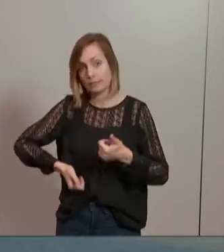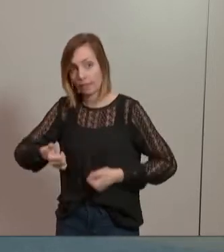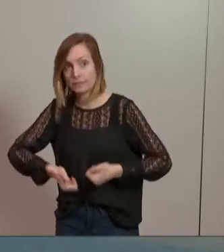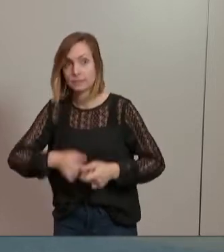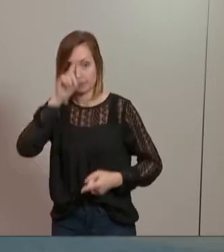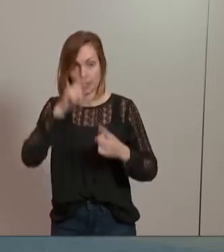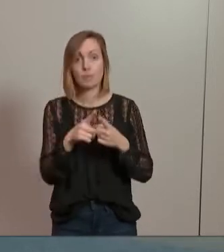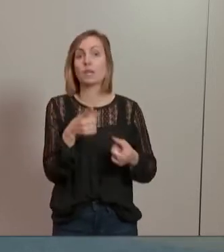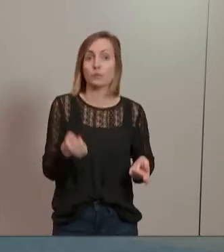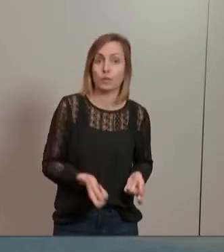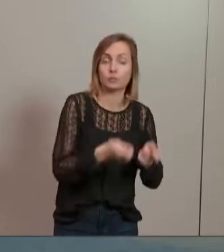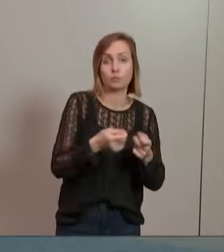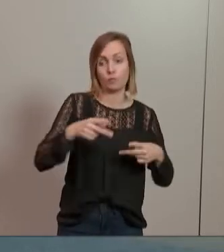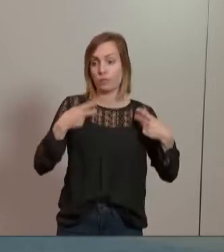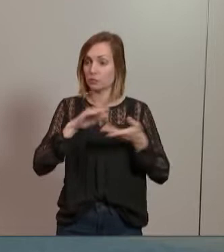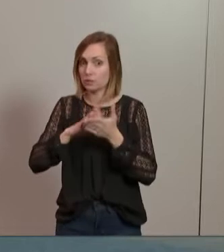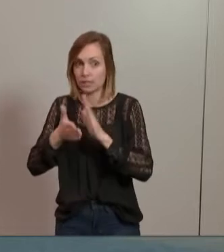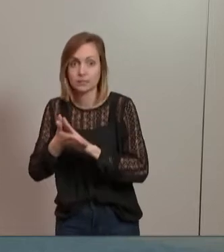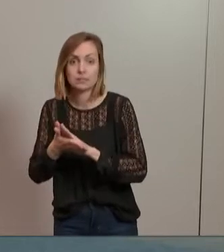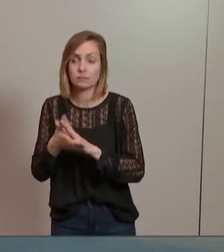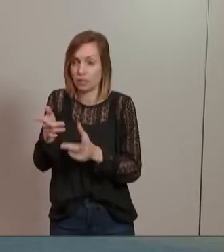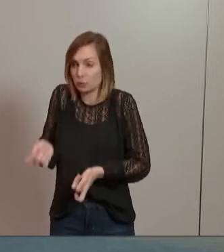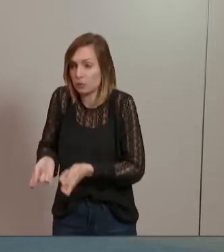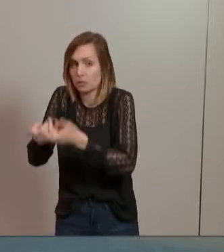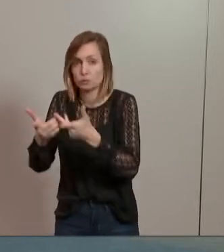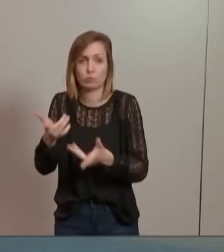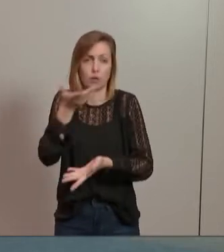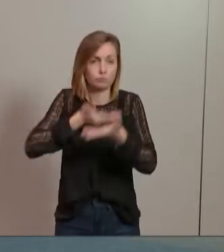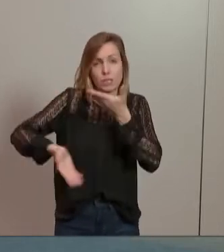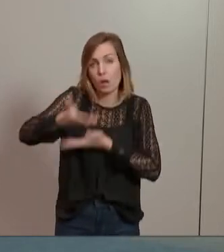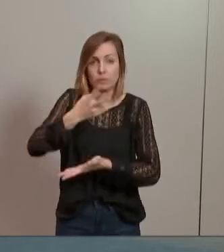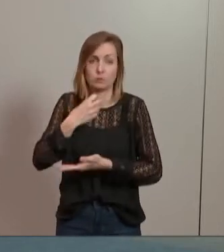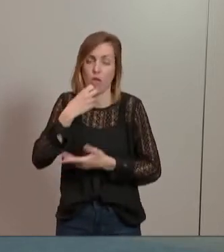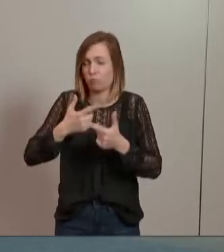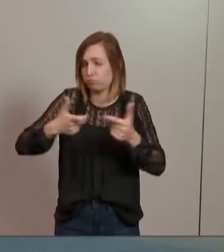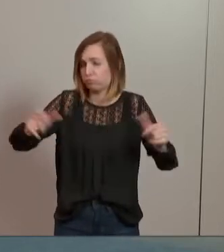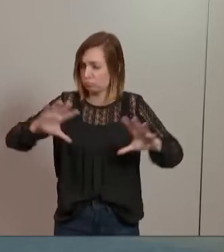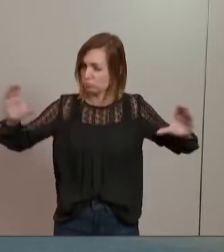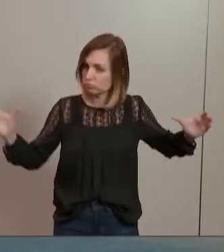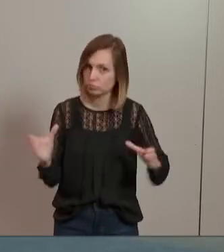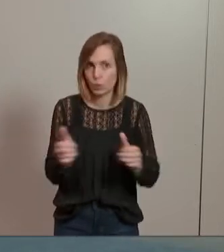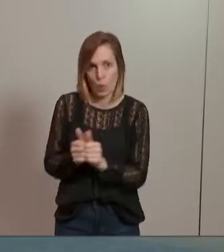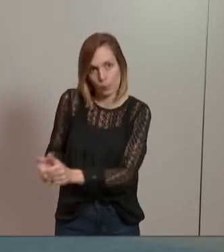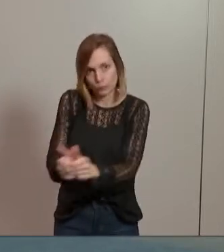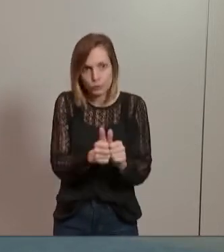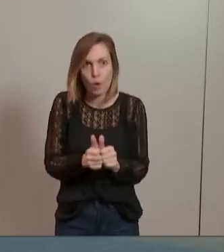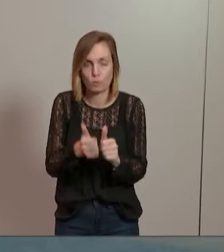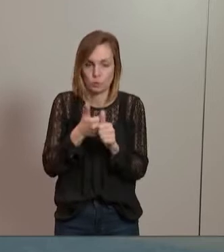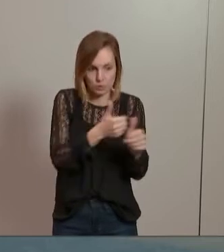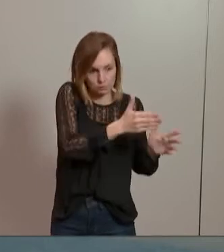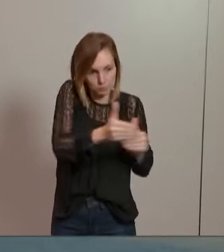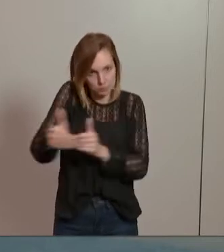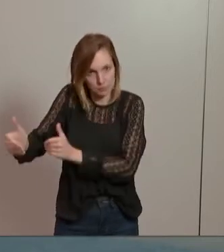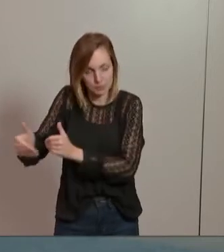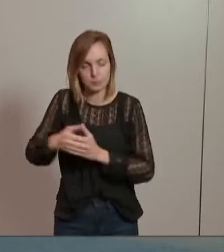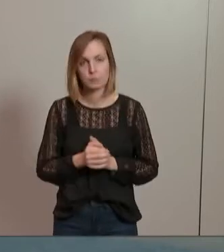des solidarités, de la vie associative, du dialogue citoyen et tant d'autres, dans nos différents champs d'intervention.